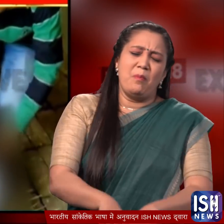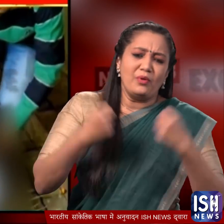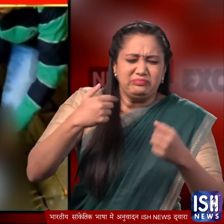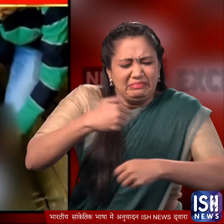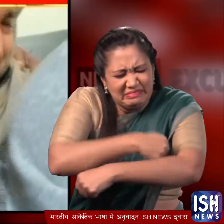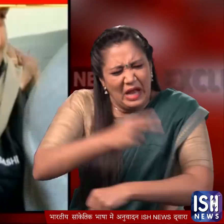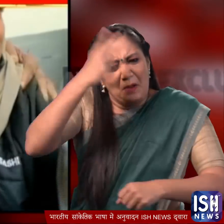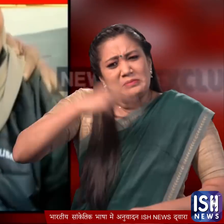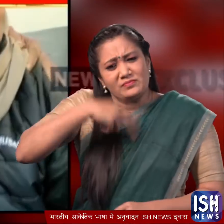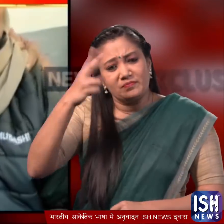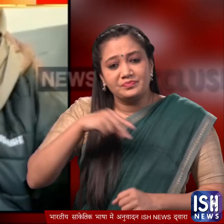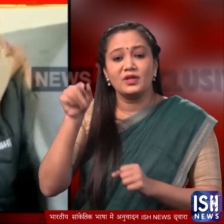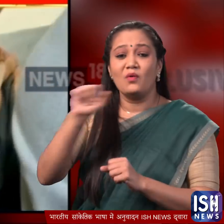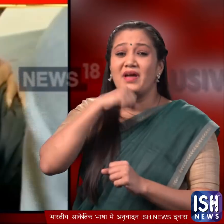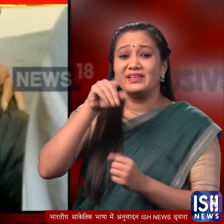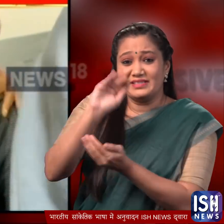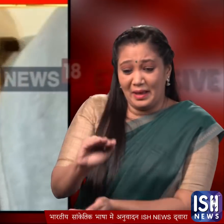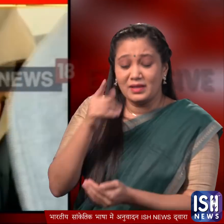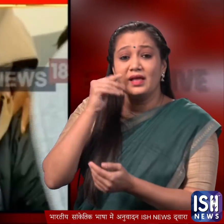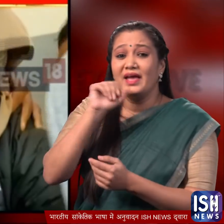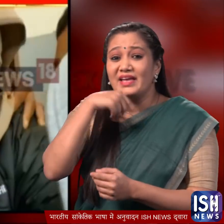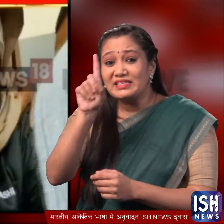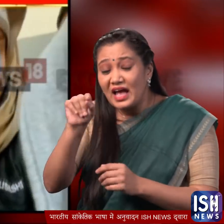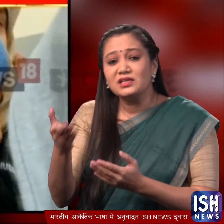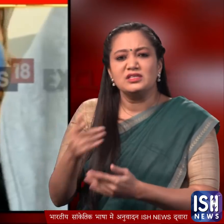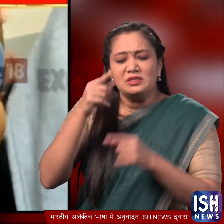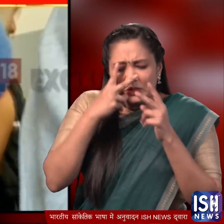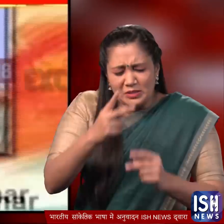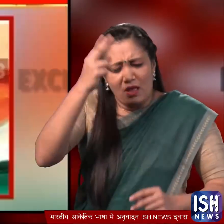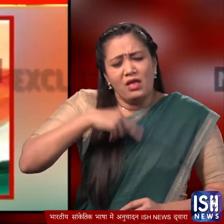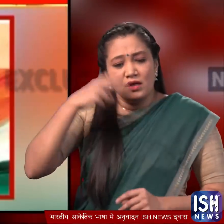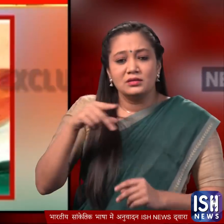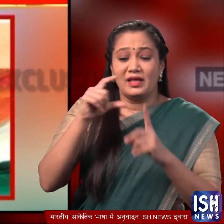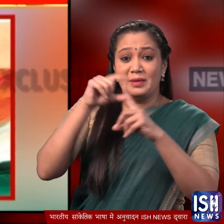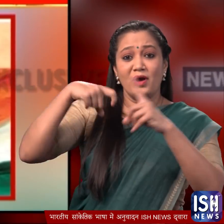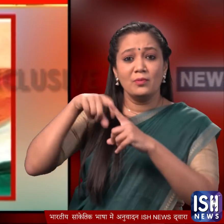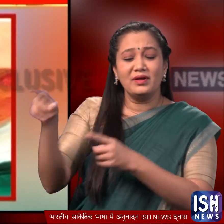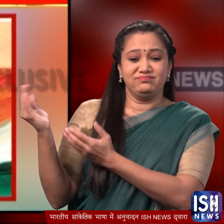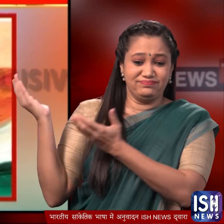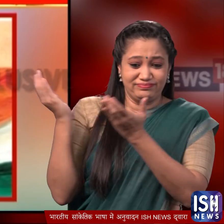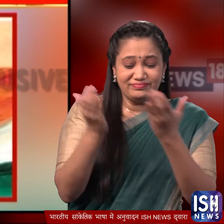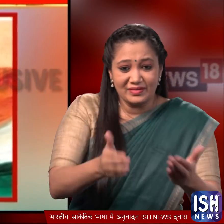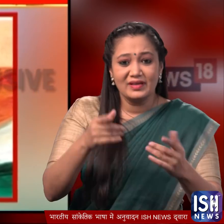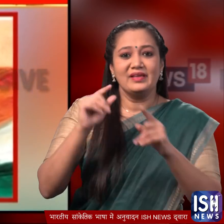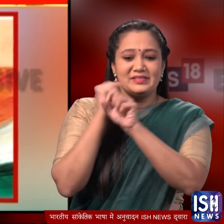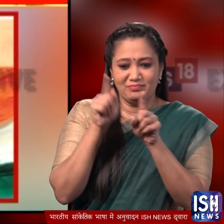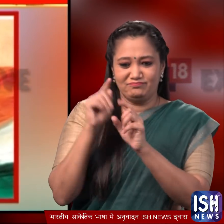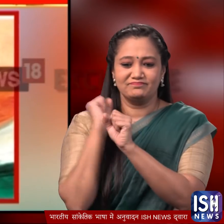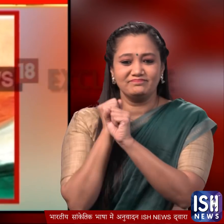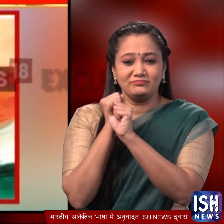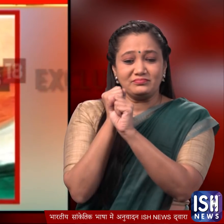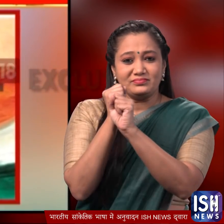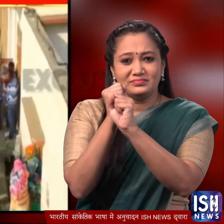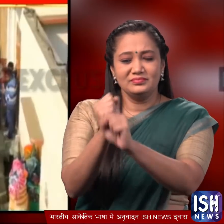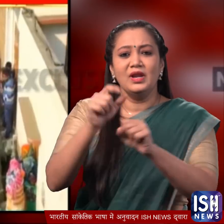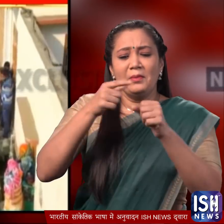उससे लिपटकर रोने लगी। शहीद का 10 साल का बेटा भी पिता को आखिरी बार देखकर बिलख पड़ा। शहीद दीपक कुमार का पार्थिव शरीर जैसे ही अंतिम संस्कार के लिए